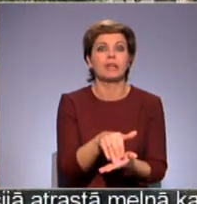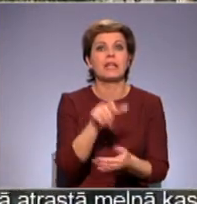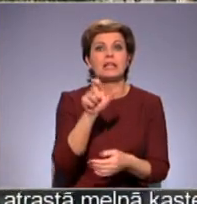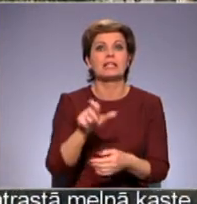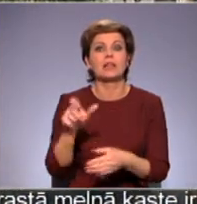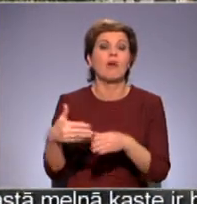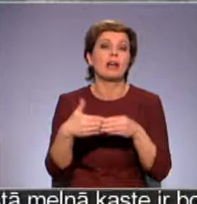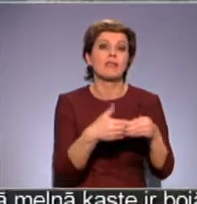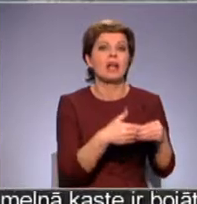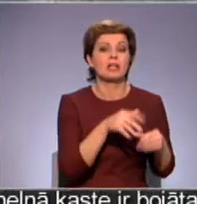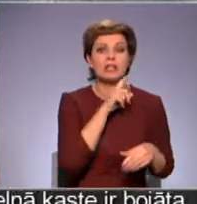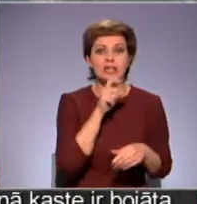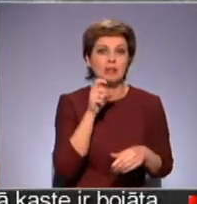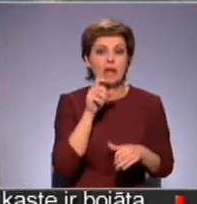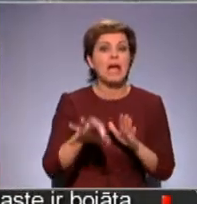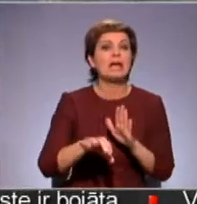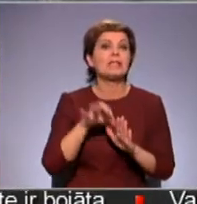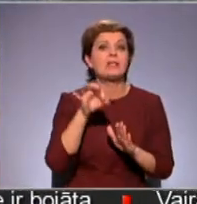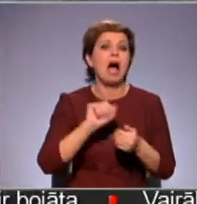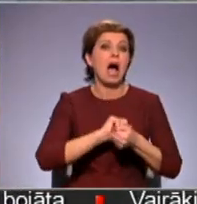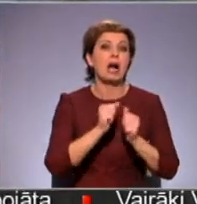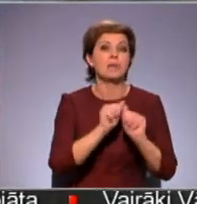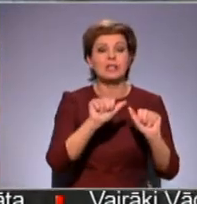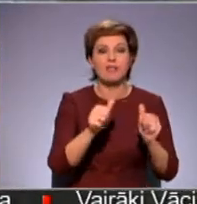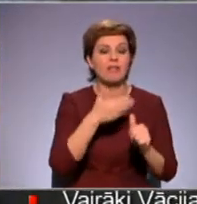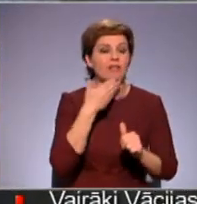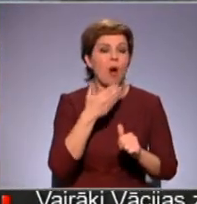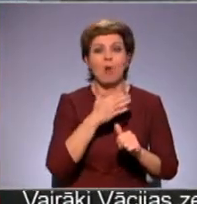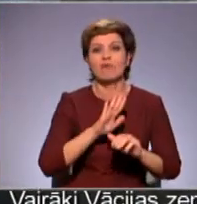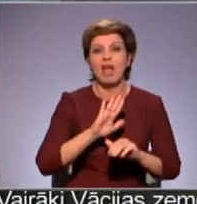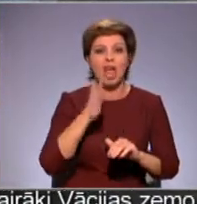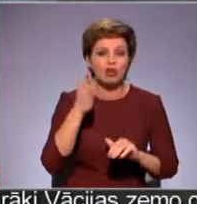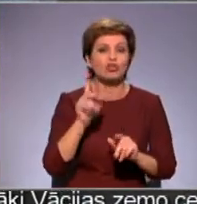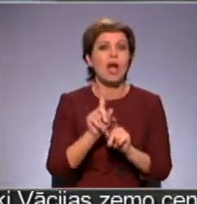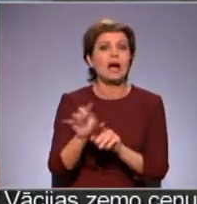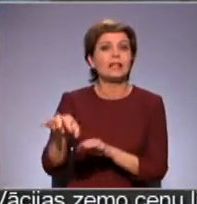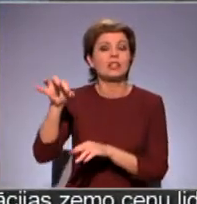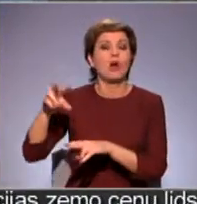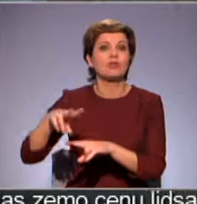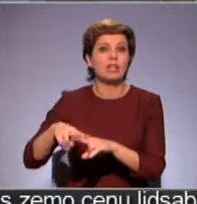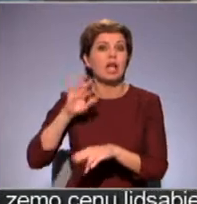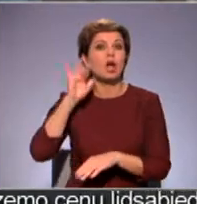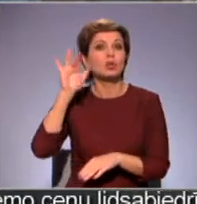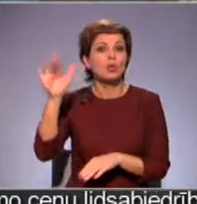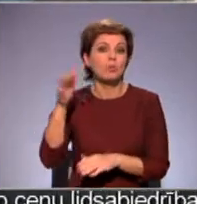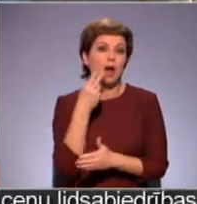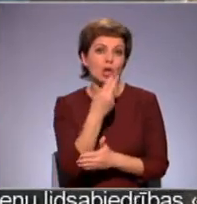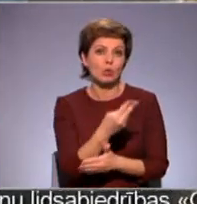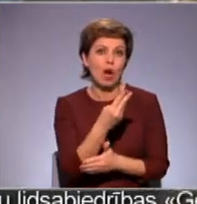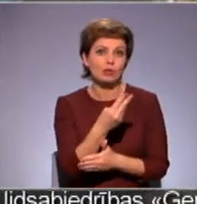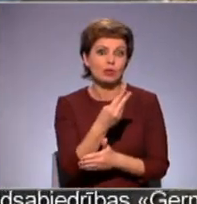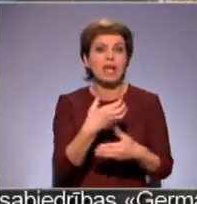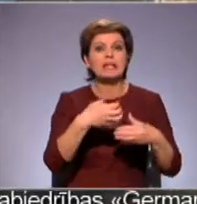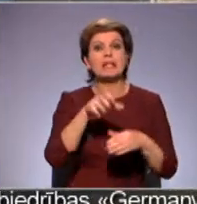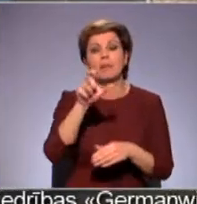cilvēks ved uz Sibīriju. Izvēlētā akmens forma nav nejauša, tāpat kā izraudzītā vieta, kur turpmāk tas noraudzīsies